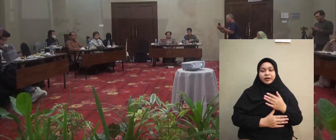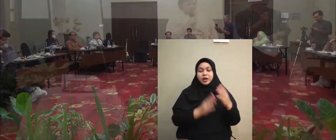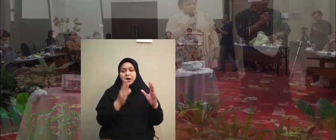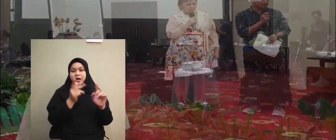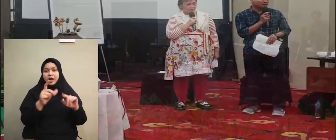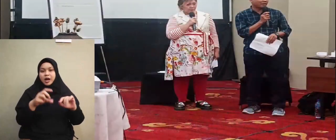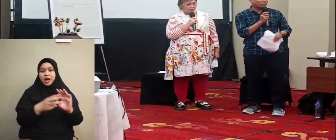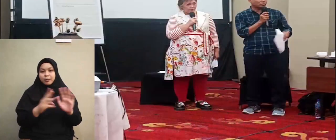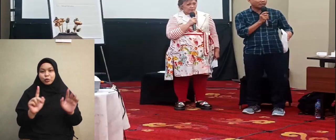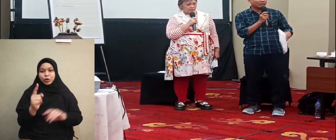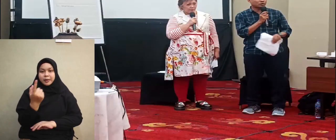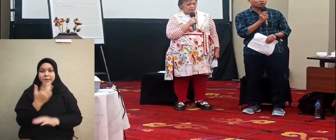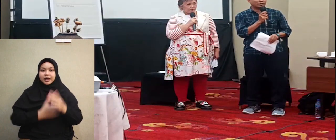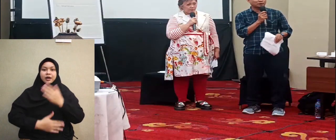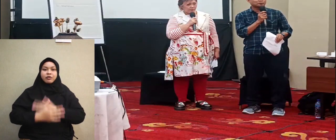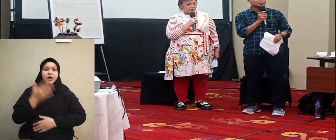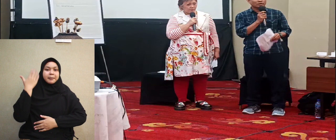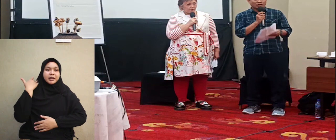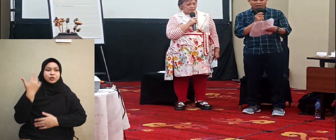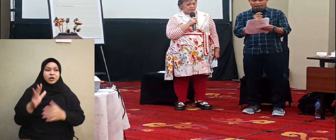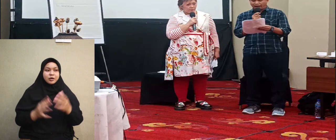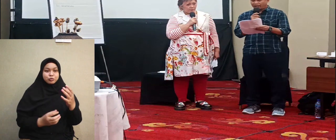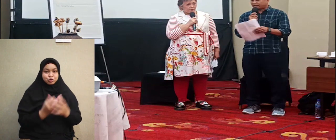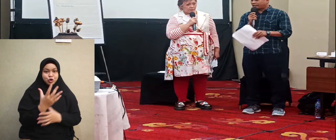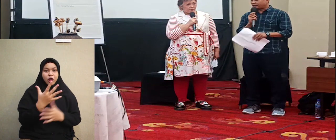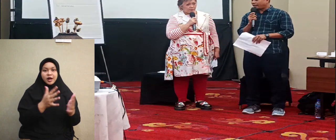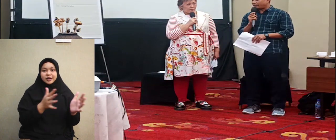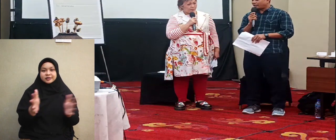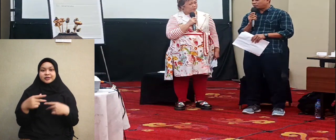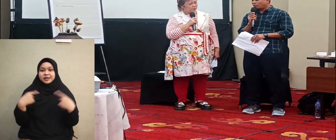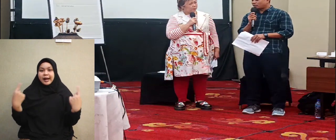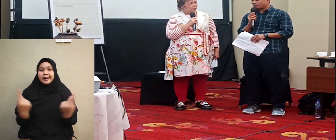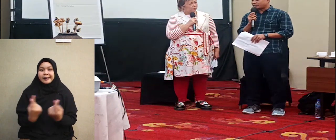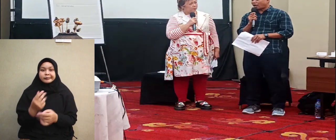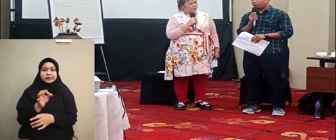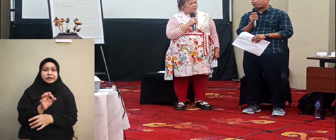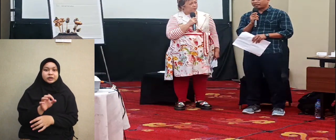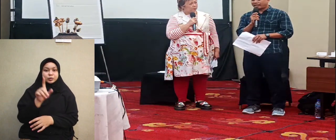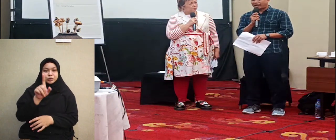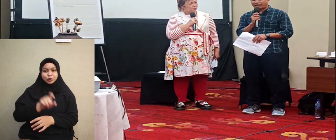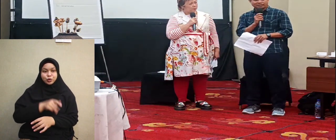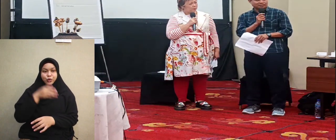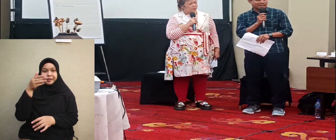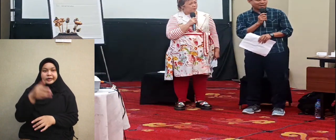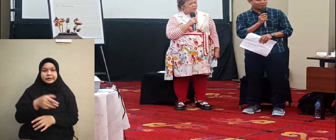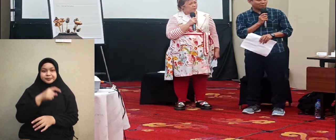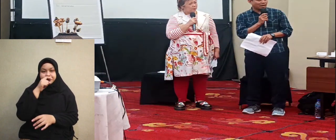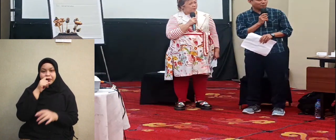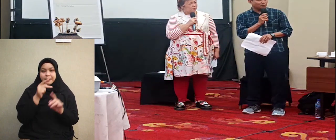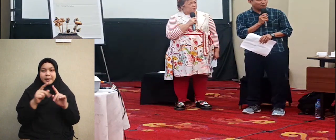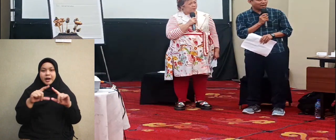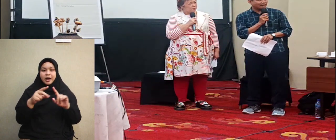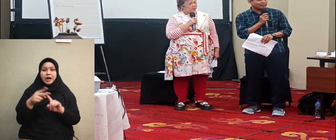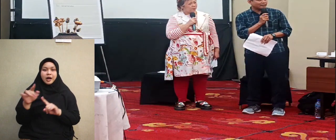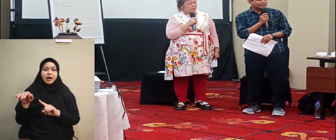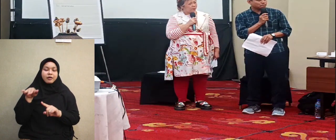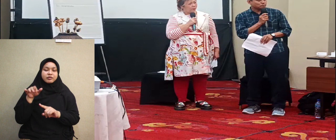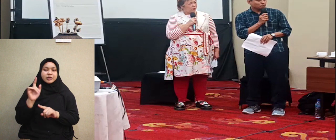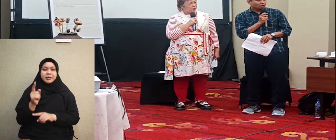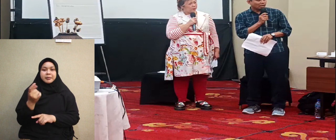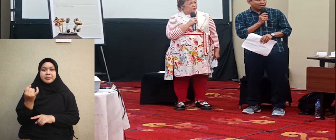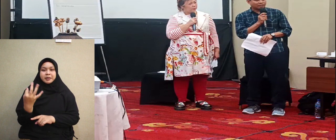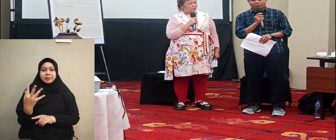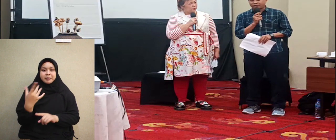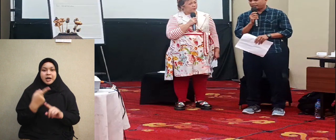difabel kemarin sudah muncul gitu nah kita kayaknya perlu ke Mas Hafiz ini yang yang memang beberapa kali